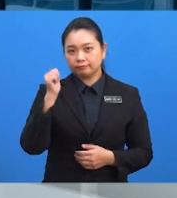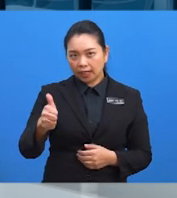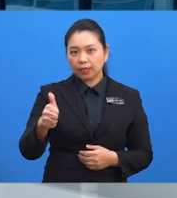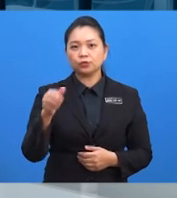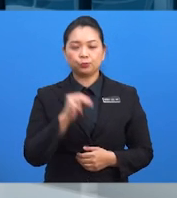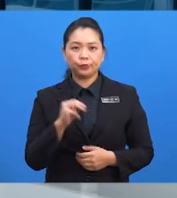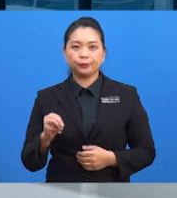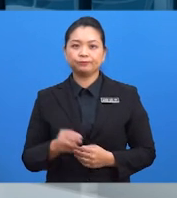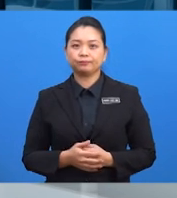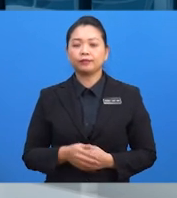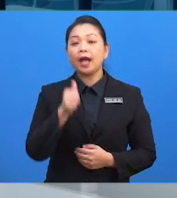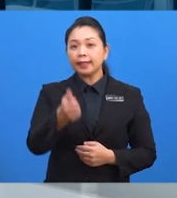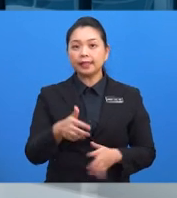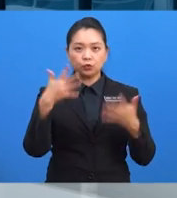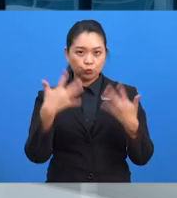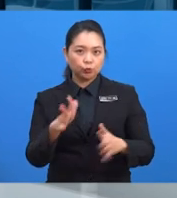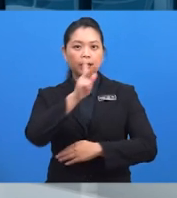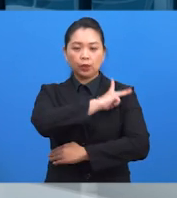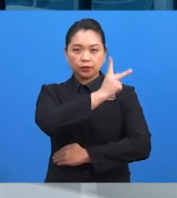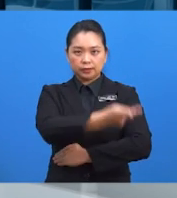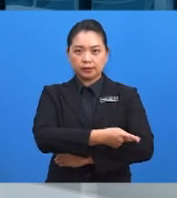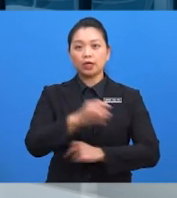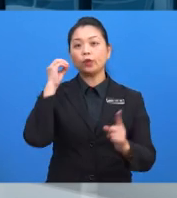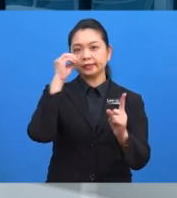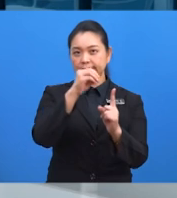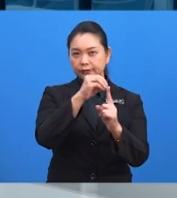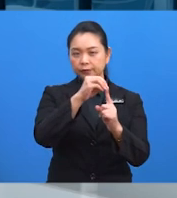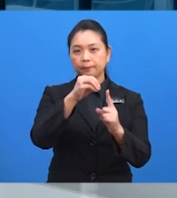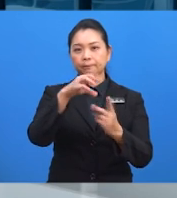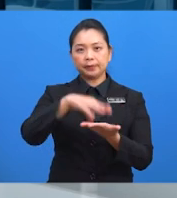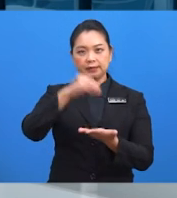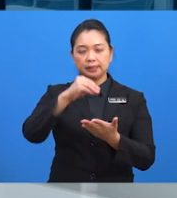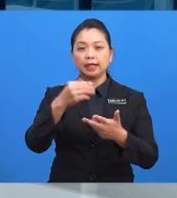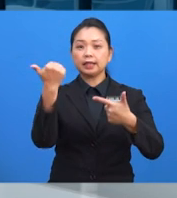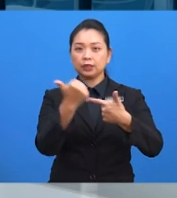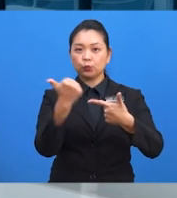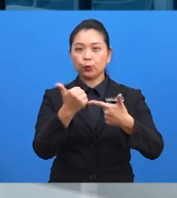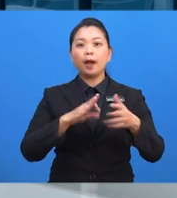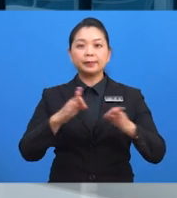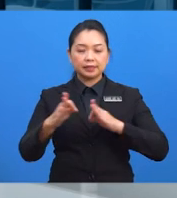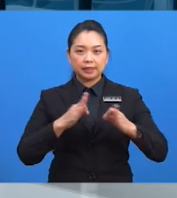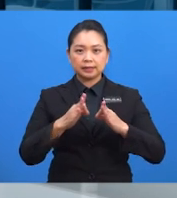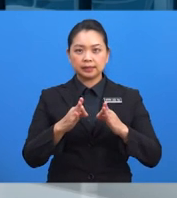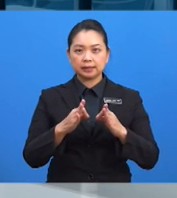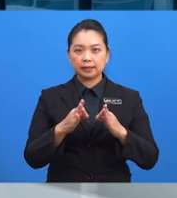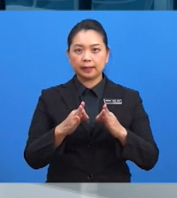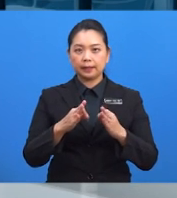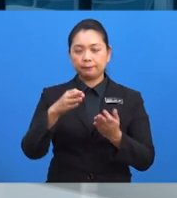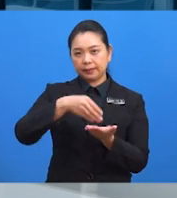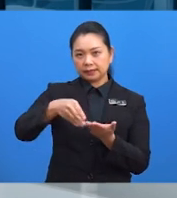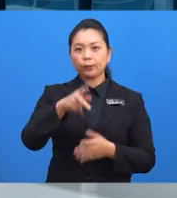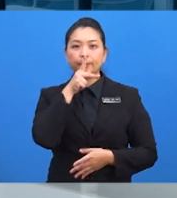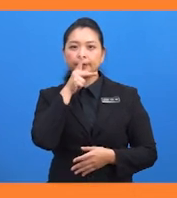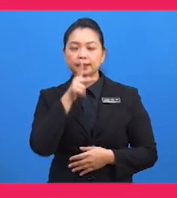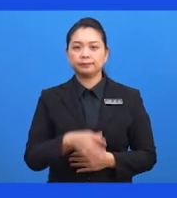Bagus, sekarang anda sudah menguasai objektif pembelajaran kedua iaitu menjelaskan konsep belanjawan